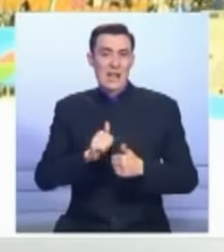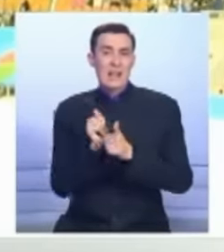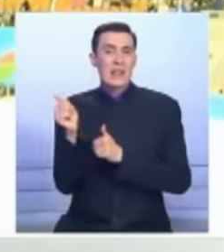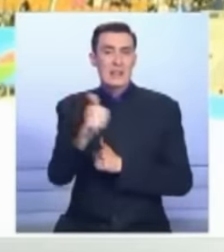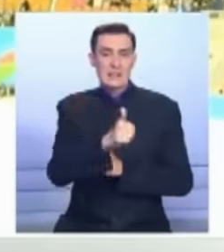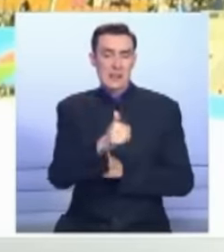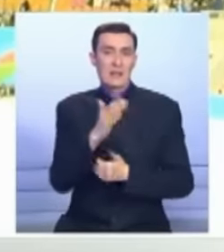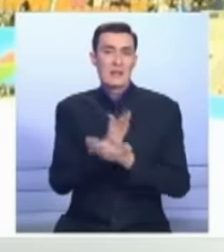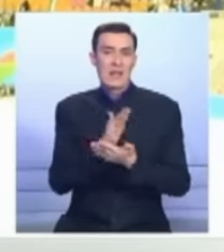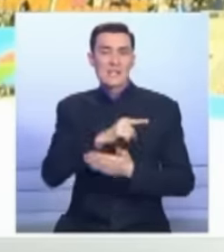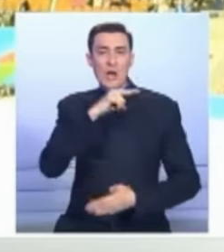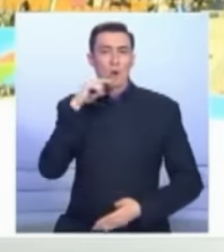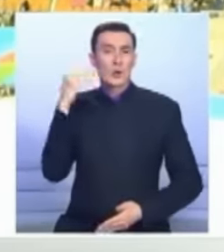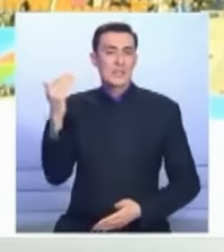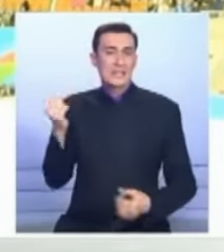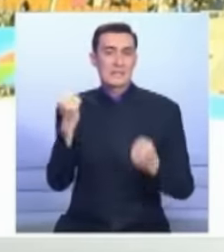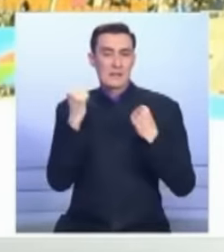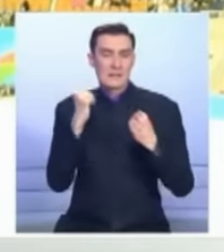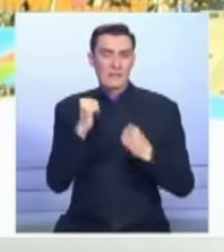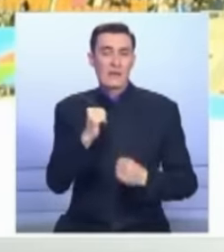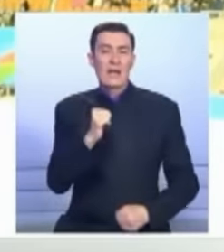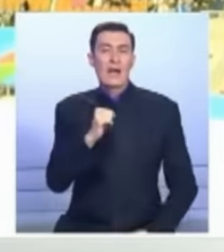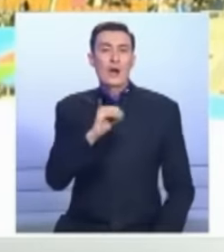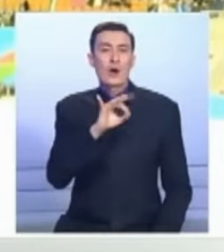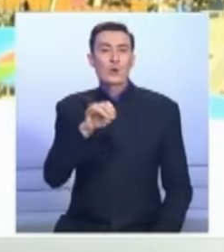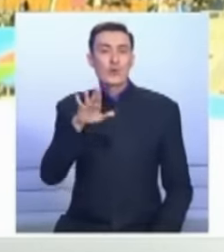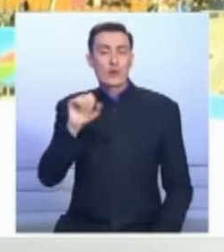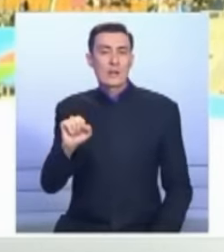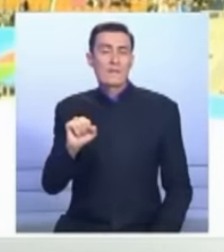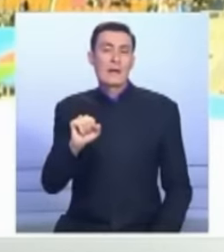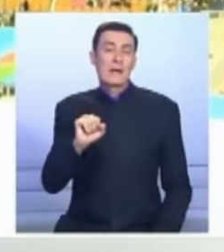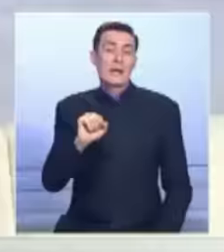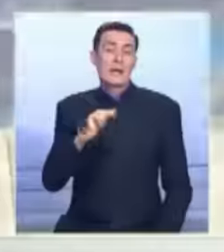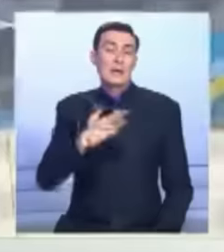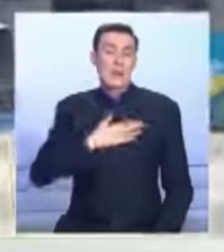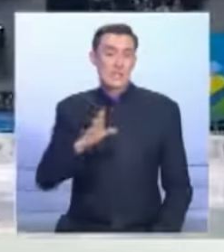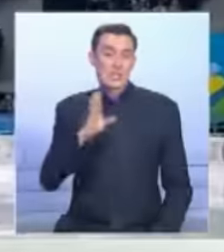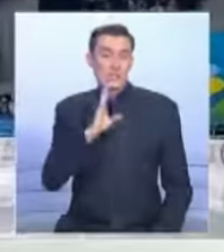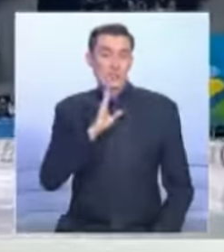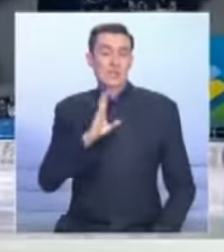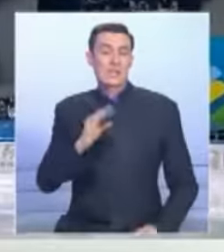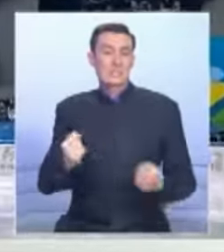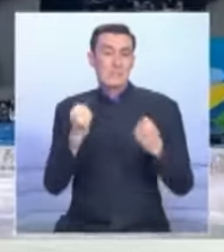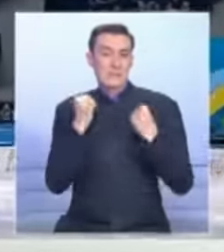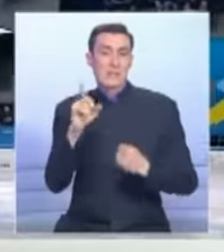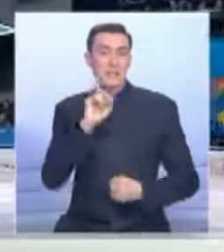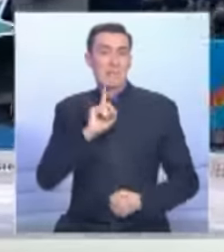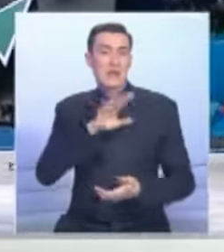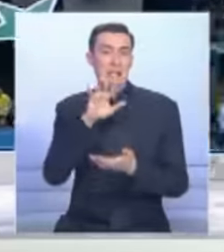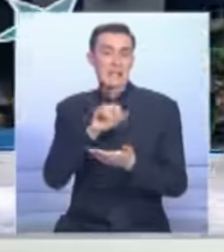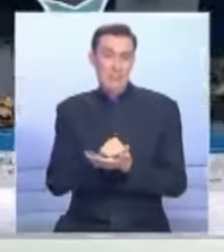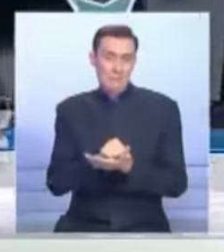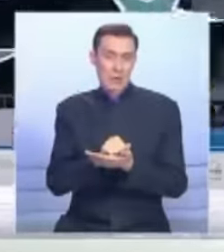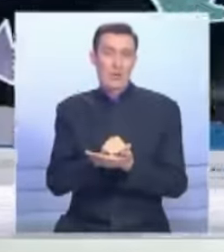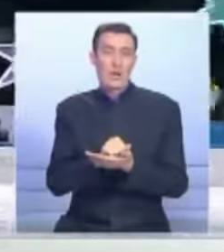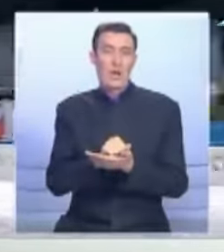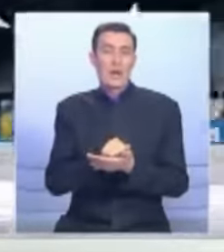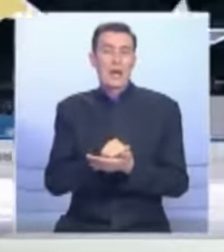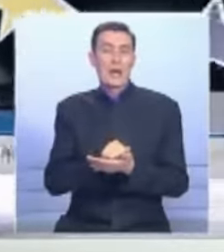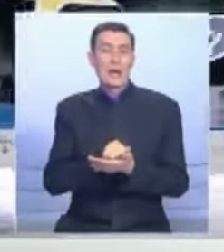две российские спортсменки, Елена Родионова и Елизавета Туктамышева. Наши фигуристки пока занимают следующие позиции.